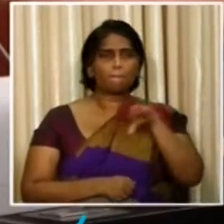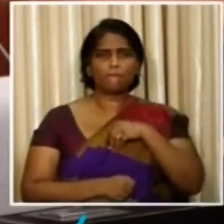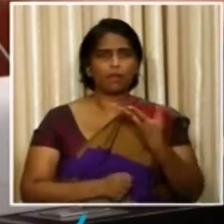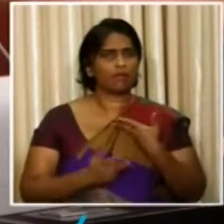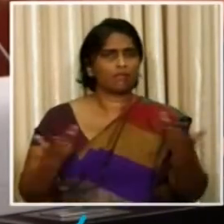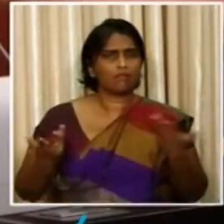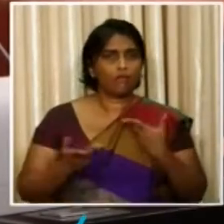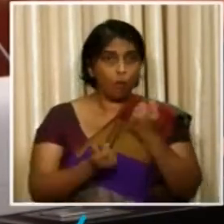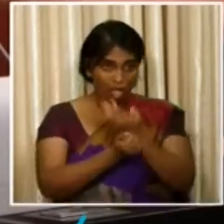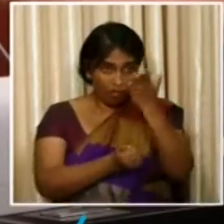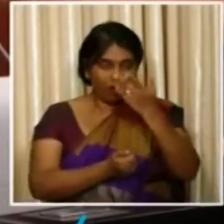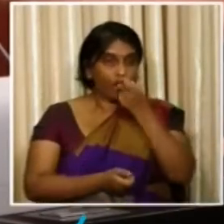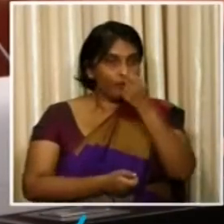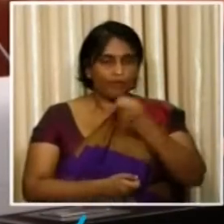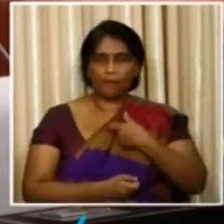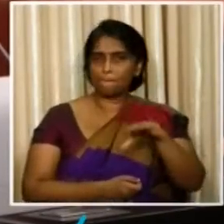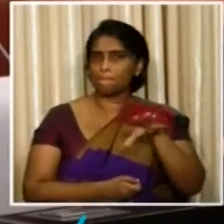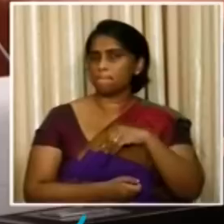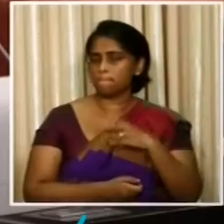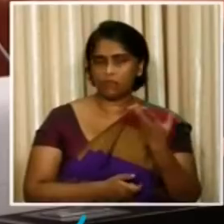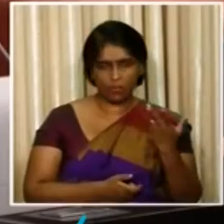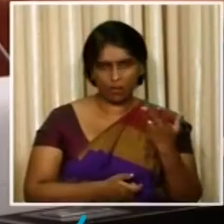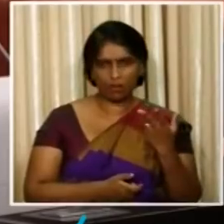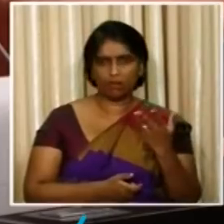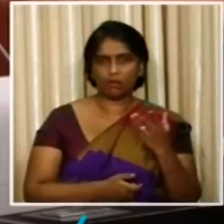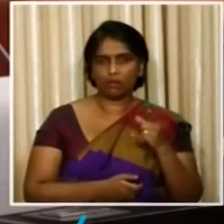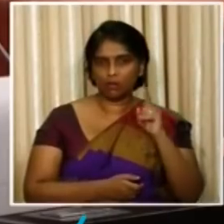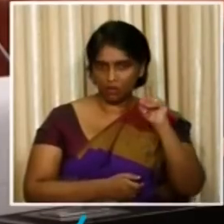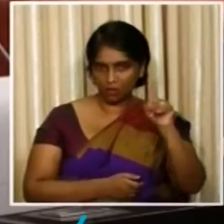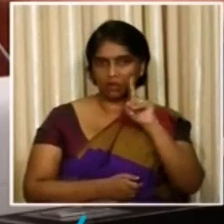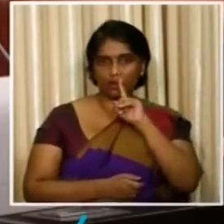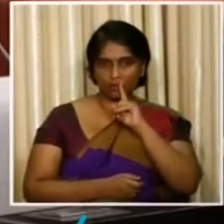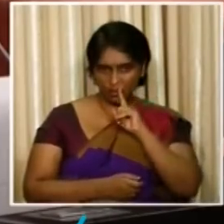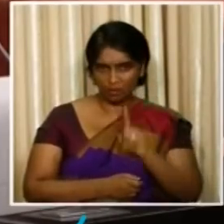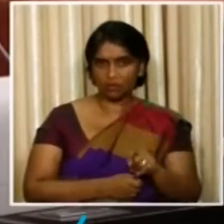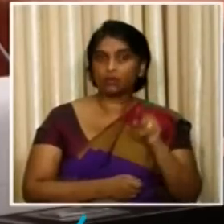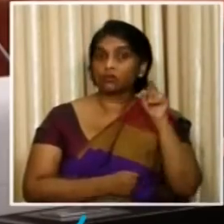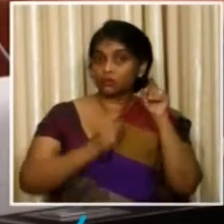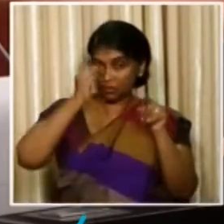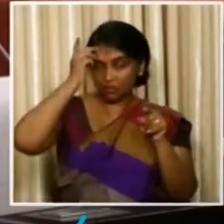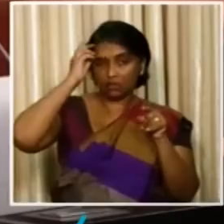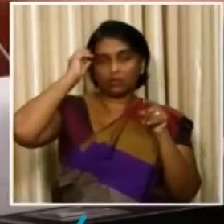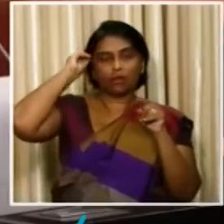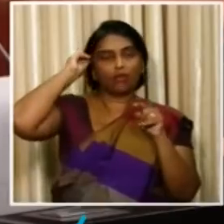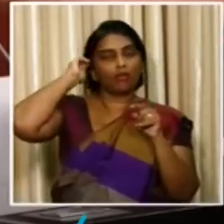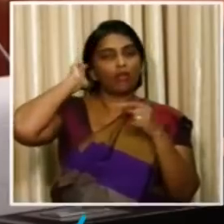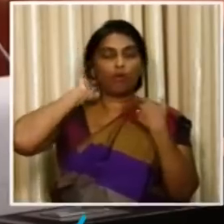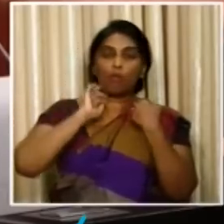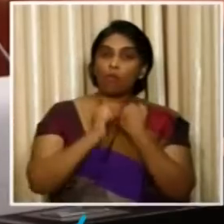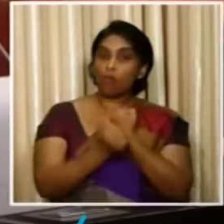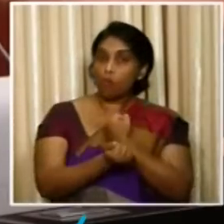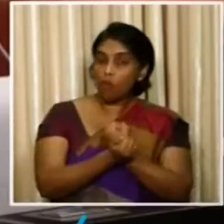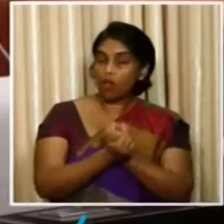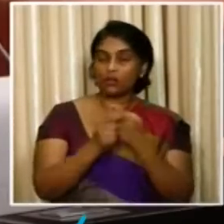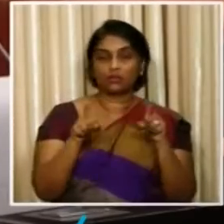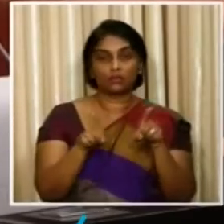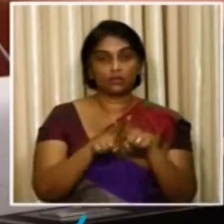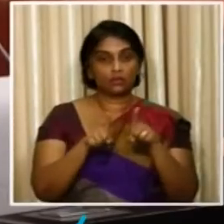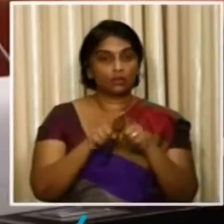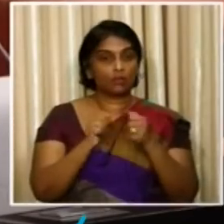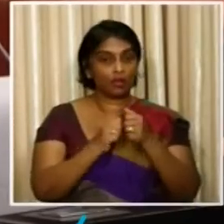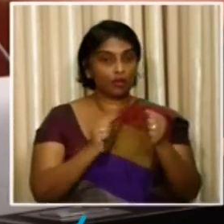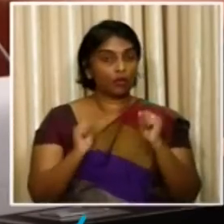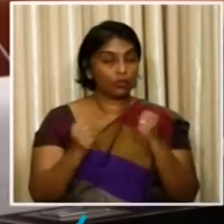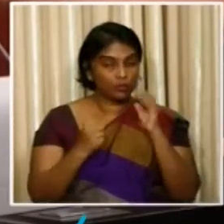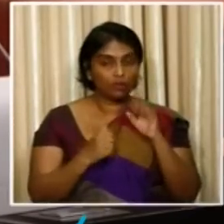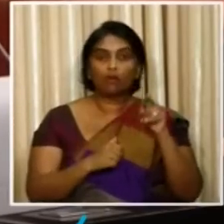உயர்மட்ட கட்டளையின்படி தாம் கைது செய்யப்பட்டதாக கஜேந்திரகுமார் குறிப்பிட்டார். எனவே தமது கைது சட்டவிரோதமானது என்றும், இது தொடர்பில்